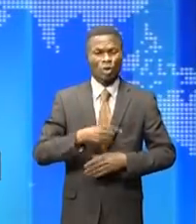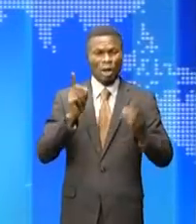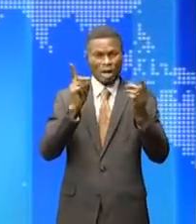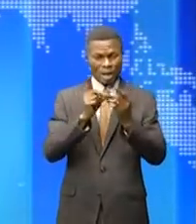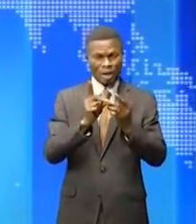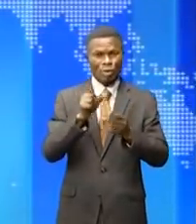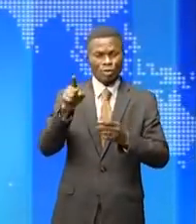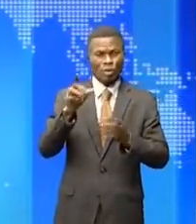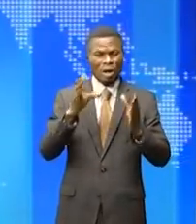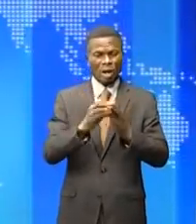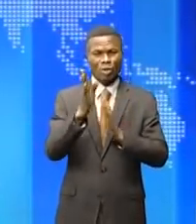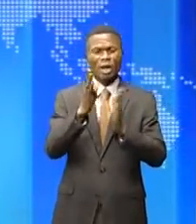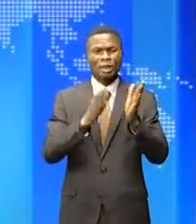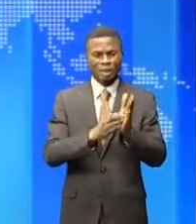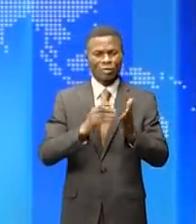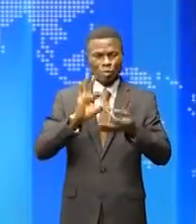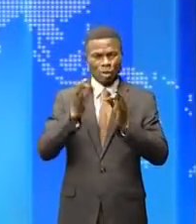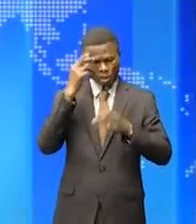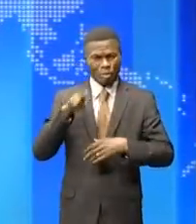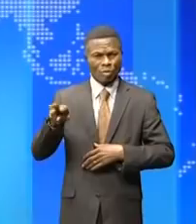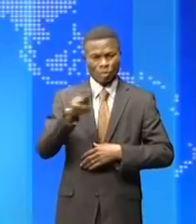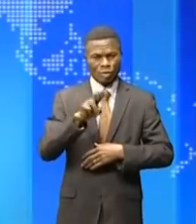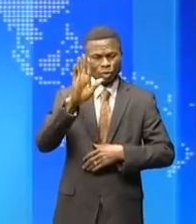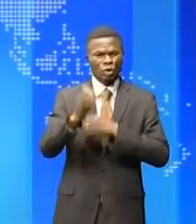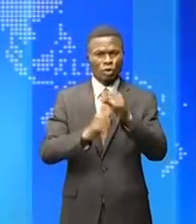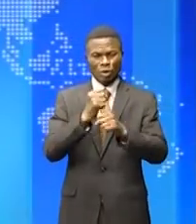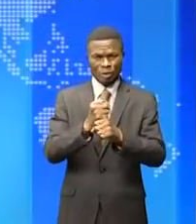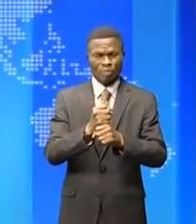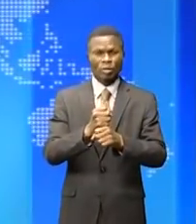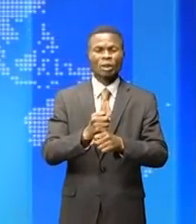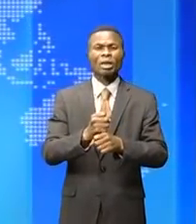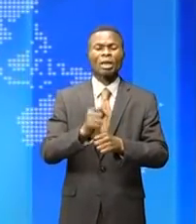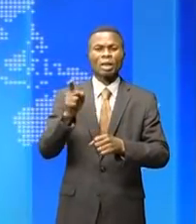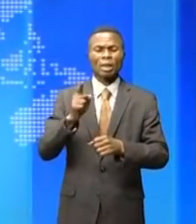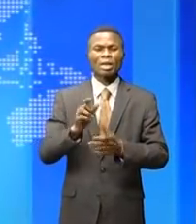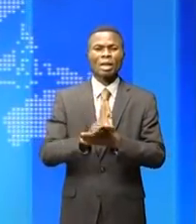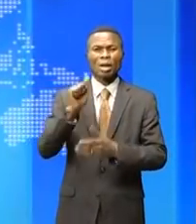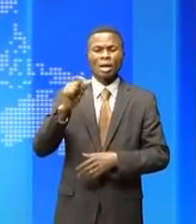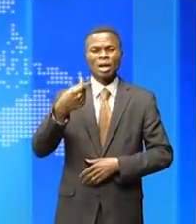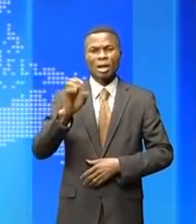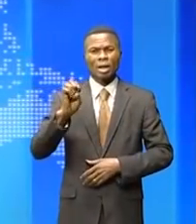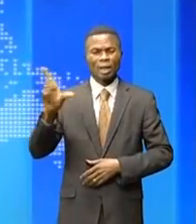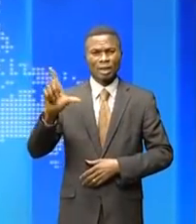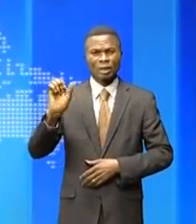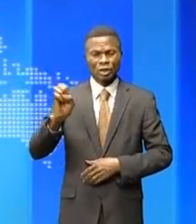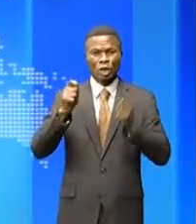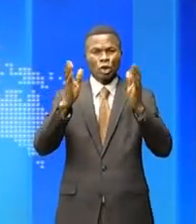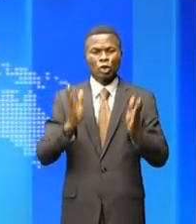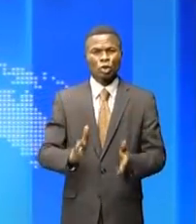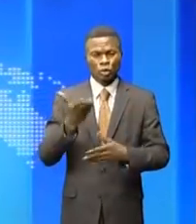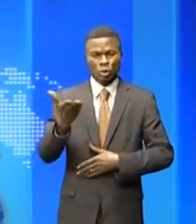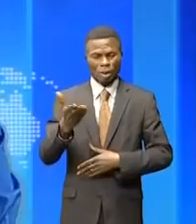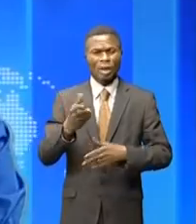rédaction française qui souffle sur une bougie de plus il s'agit entre autres de angèle mabiala lombo sylvie mombo et